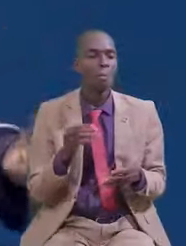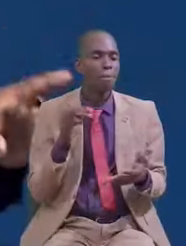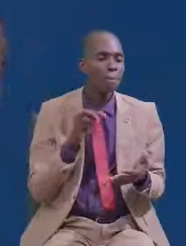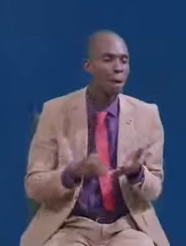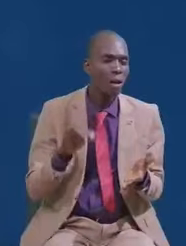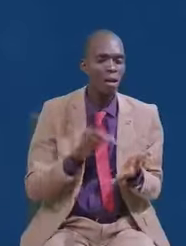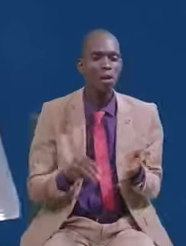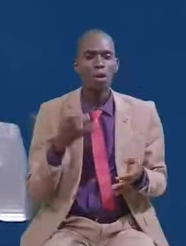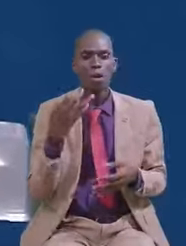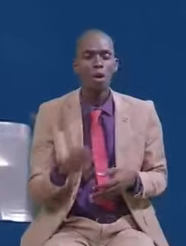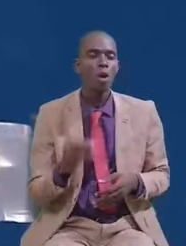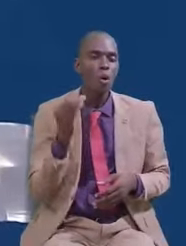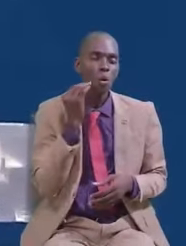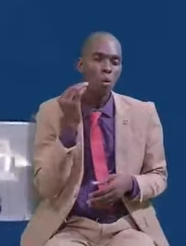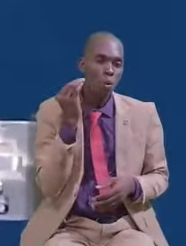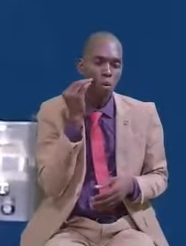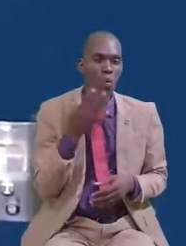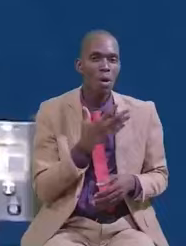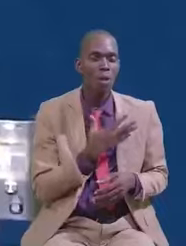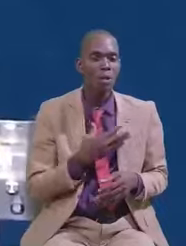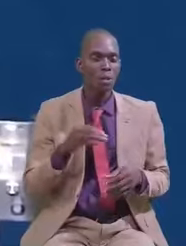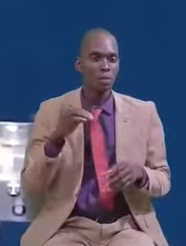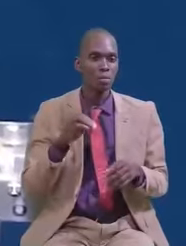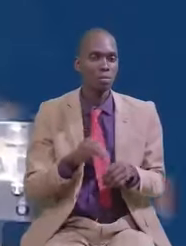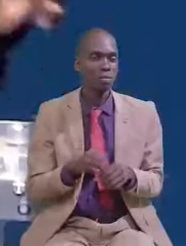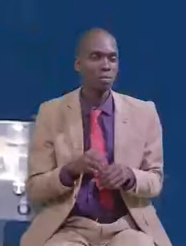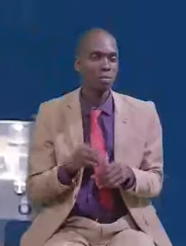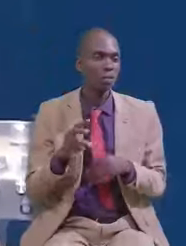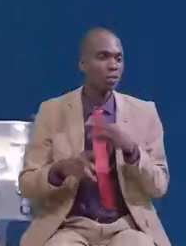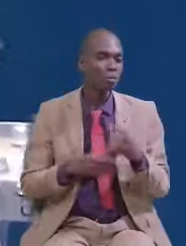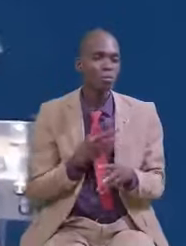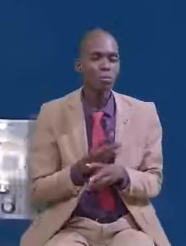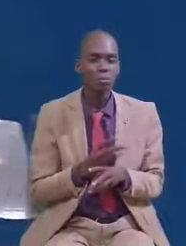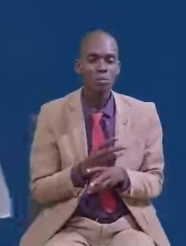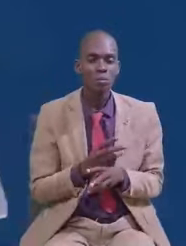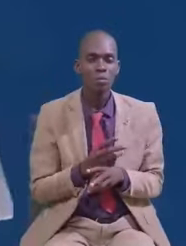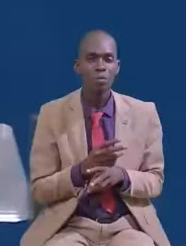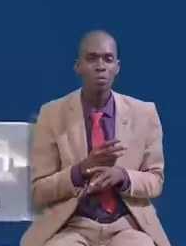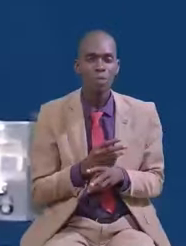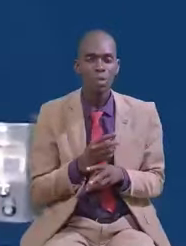Il y a des milliers de personnes, des milliers de foyers dans le monde. Pensez-y.